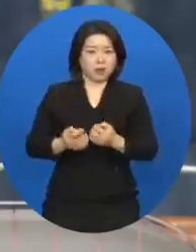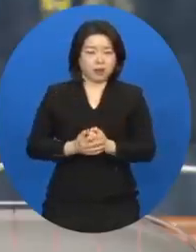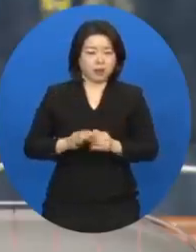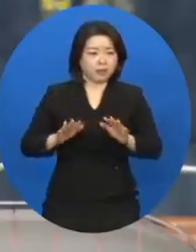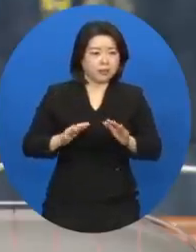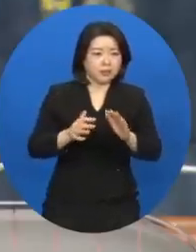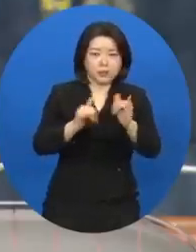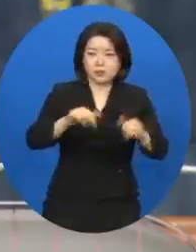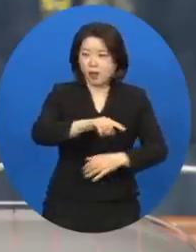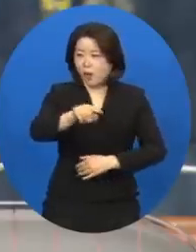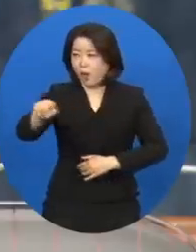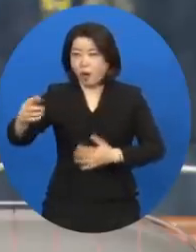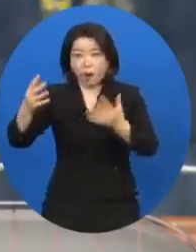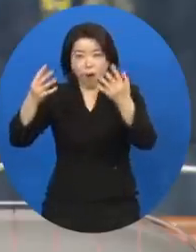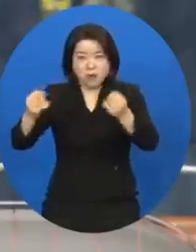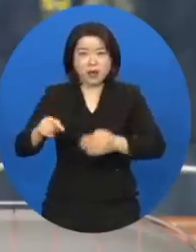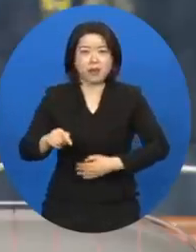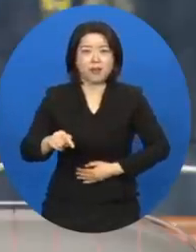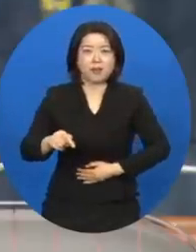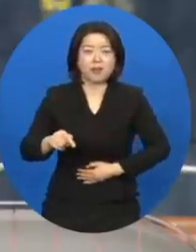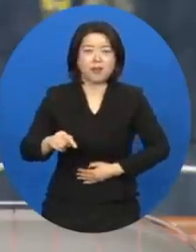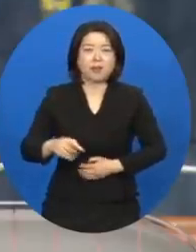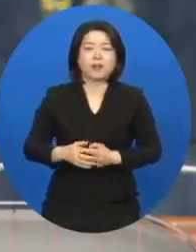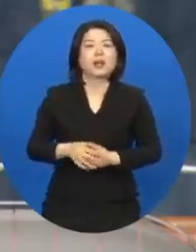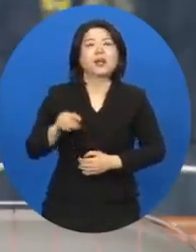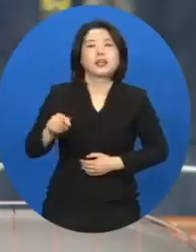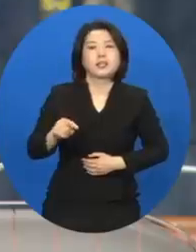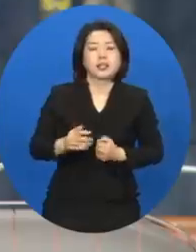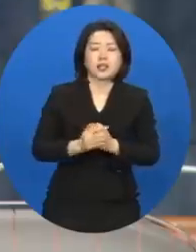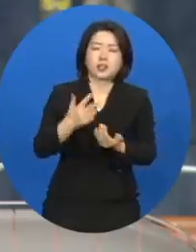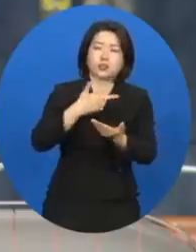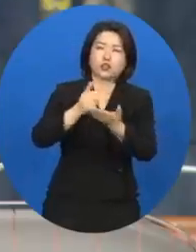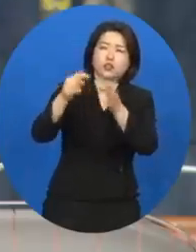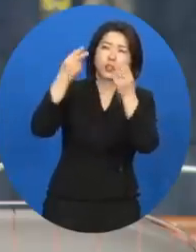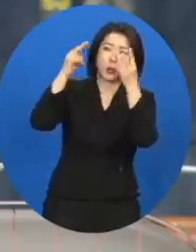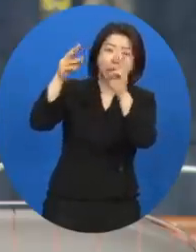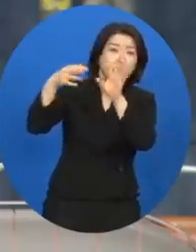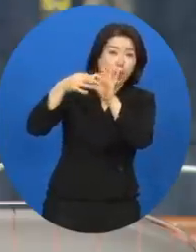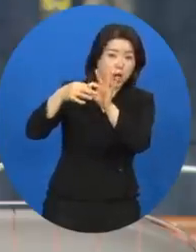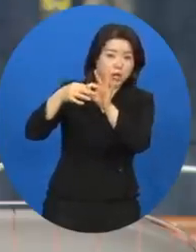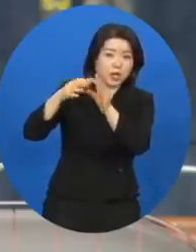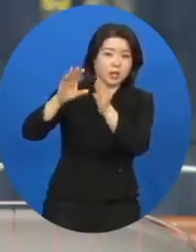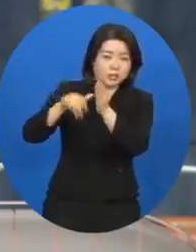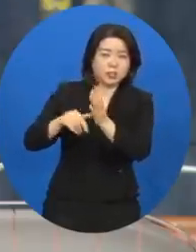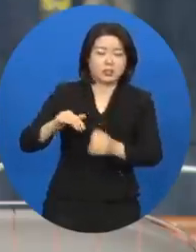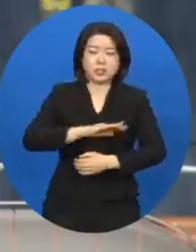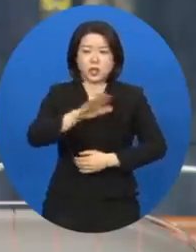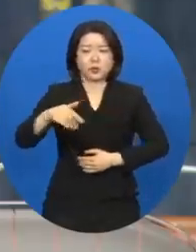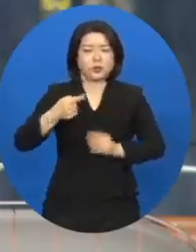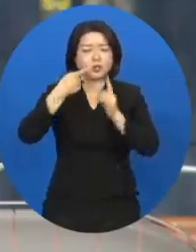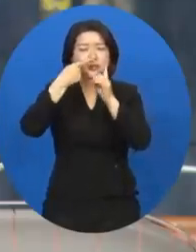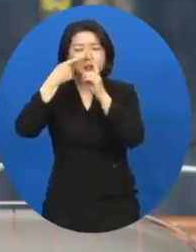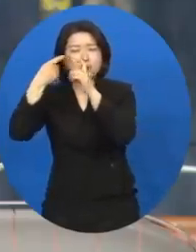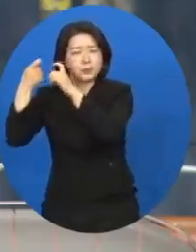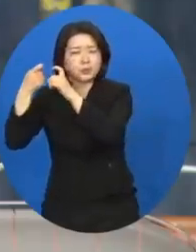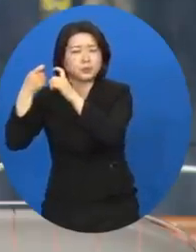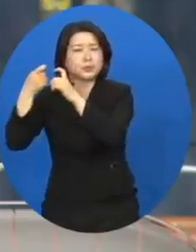사람도 꽤 많아요. 그게 주님과의 관계에 있어서 항상 우리를 유혹하는